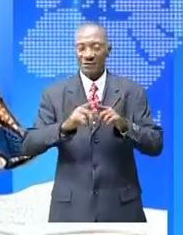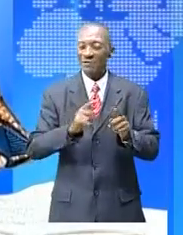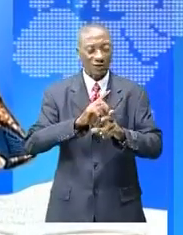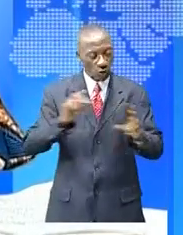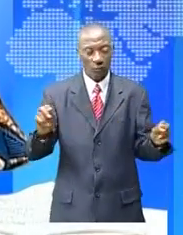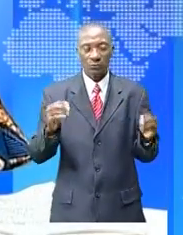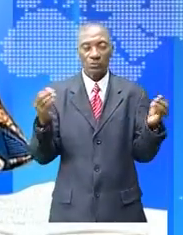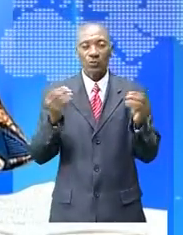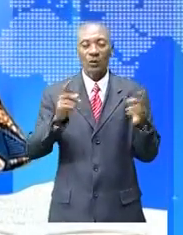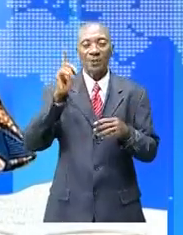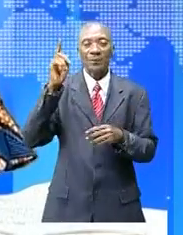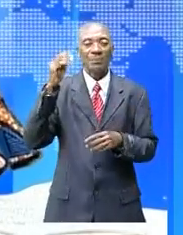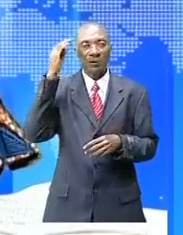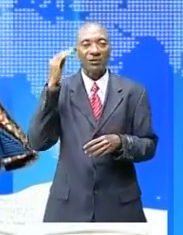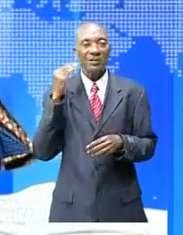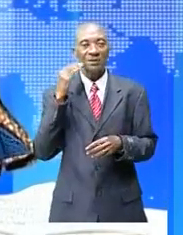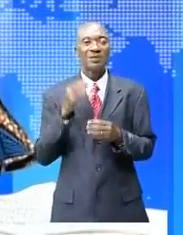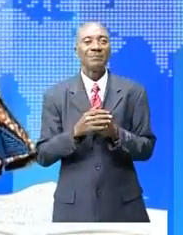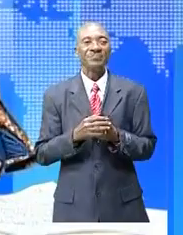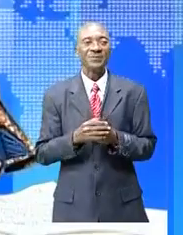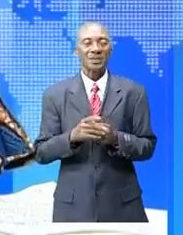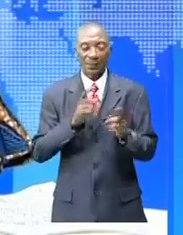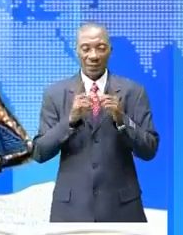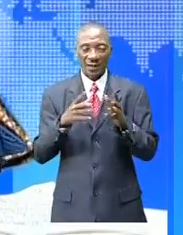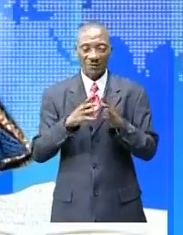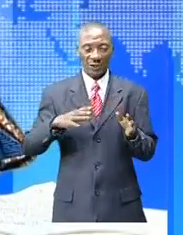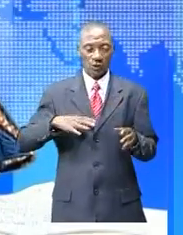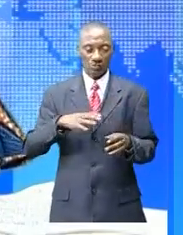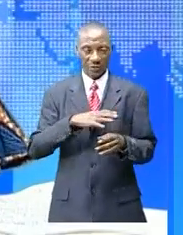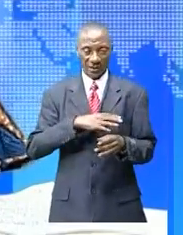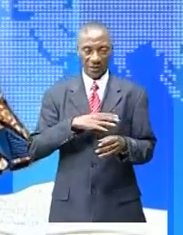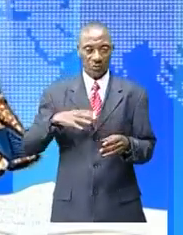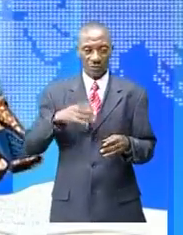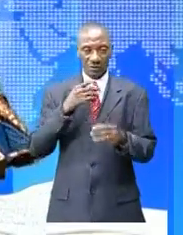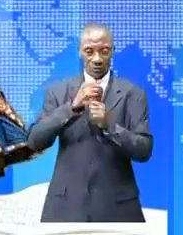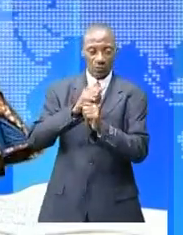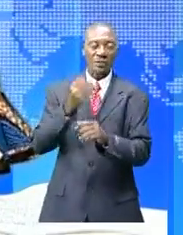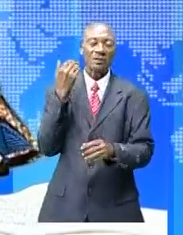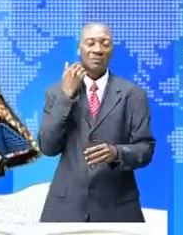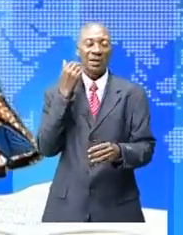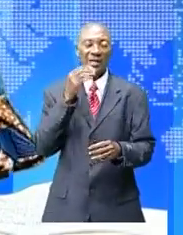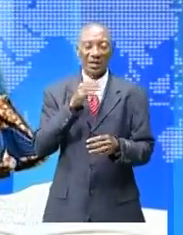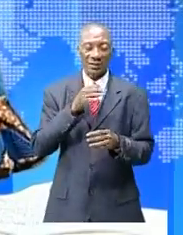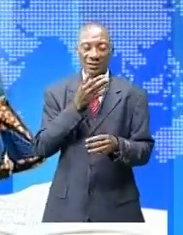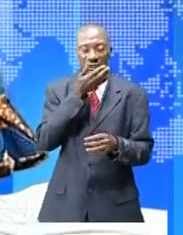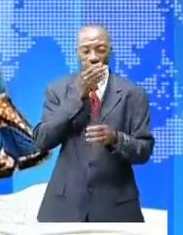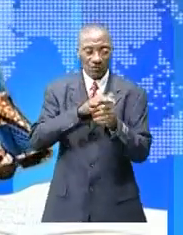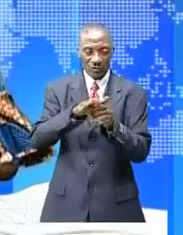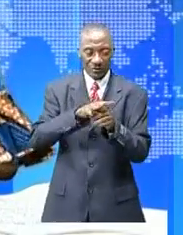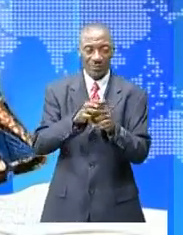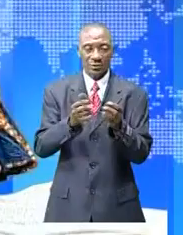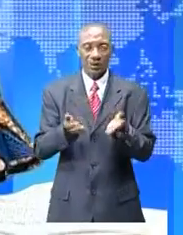ministre Ilunga Ilukamba par les comités multisectoriels des ripostes qui lui a proposé un calendrier